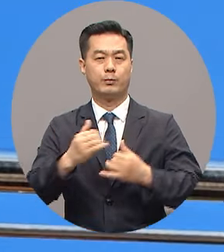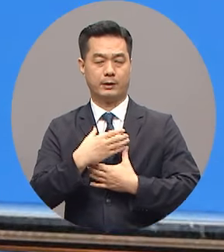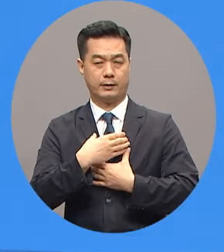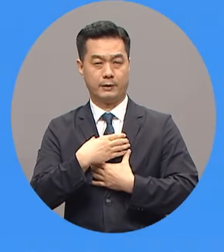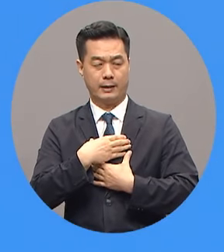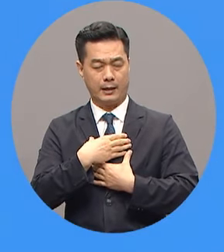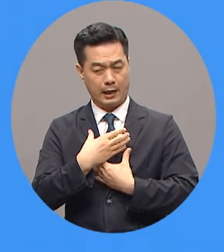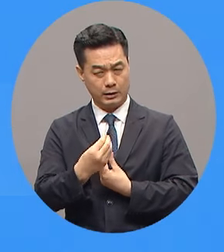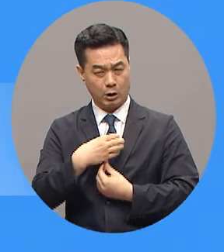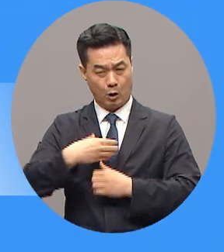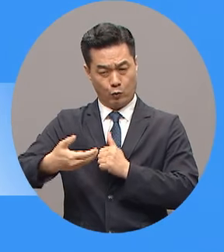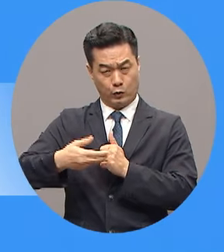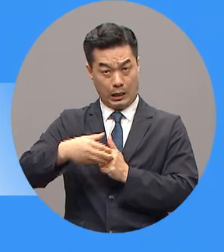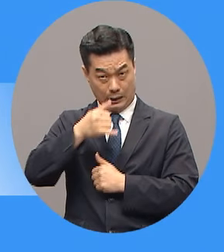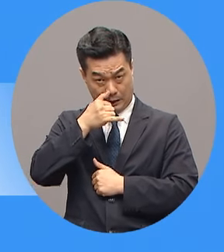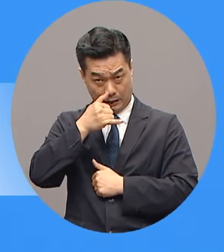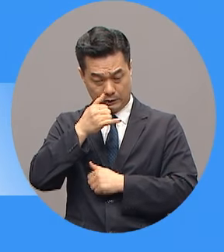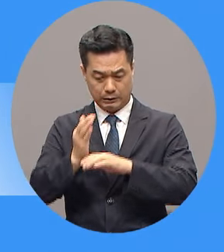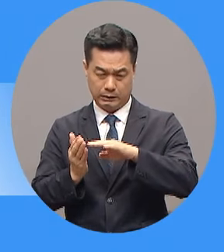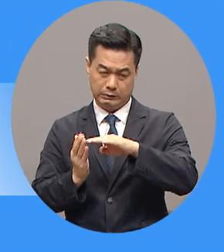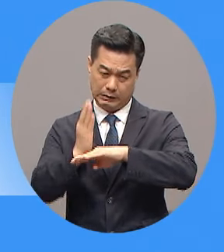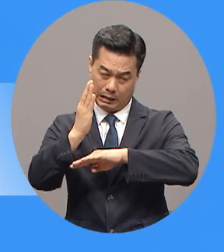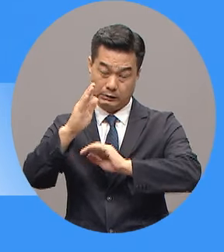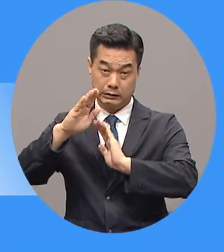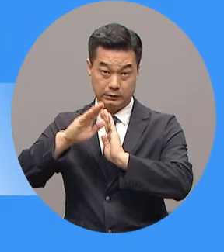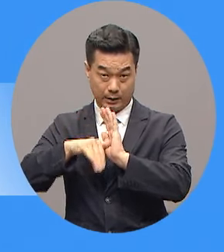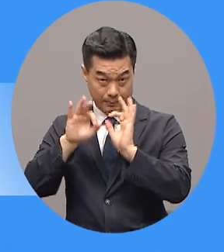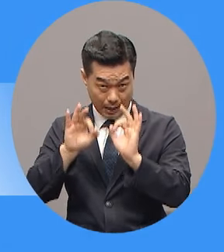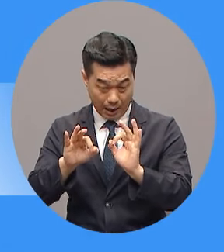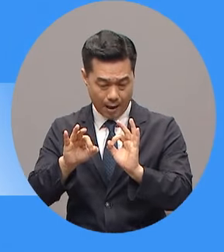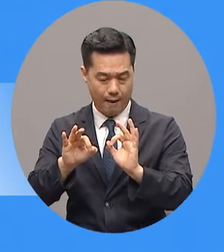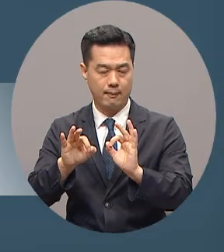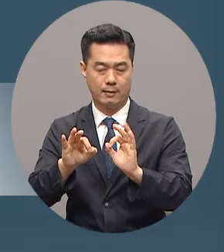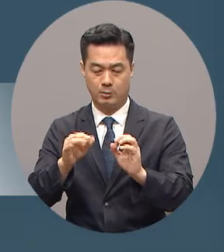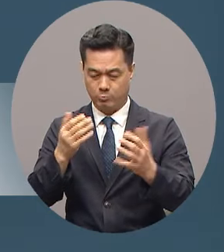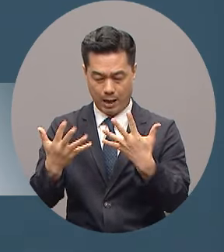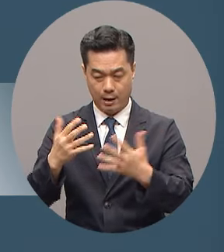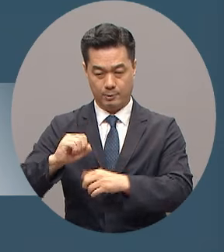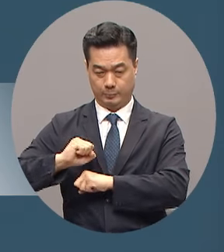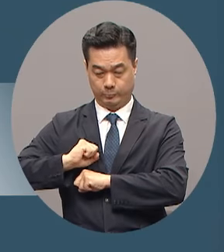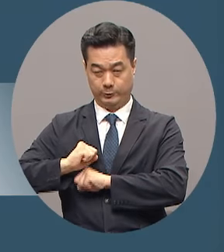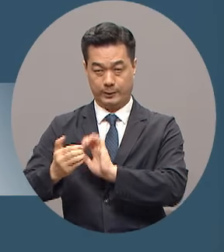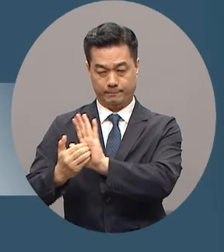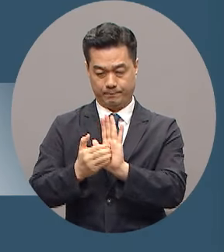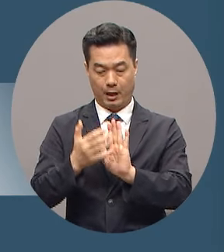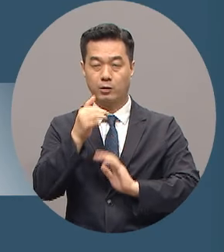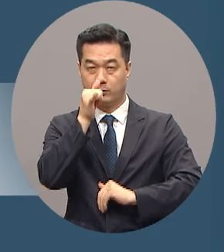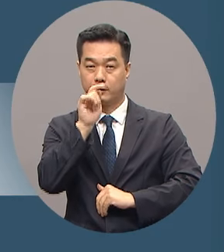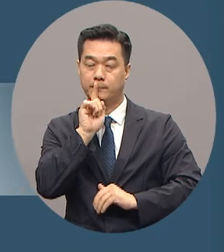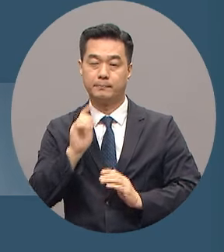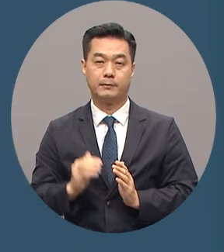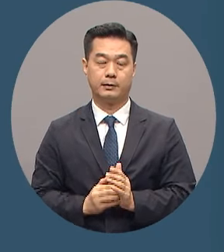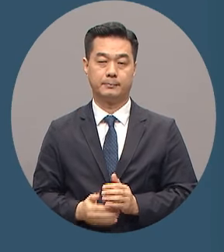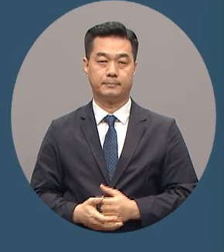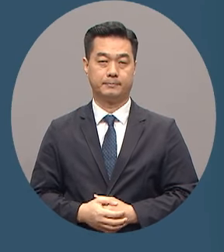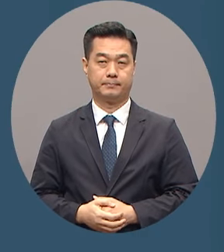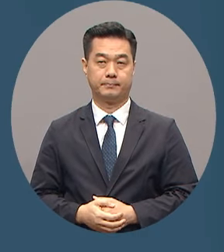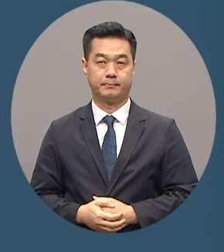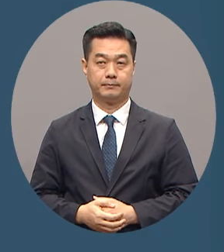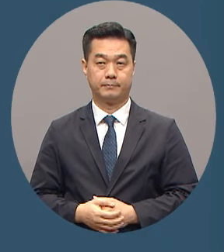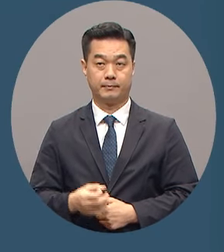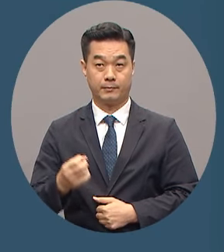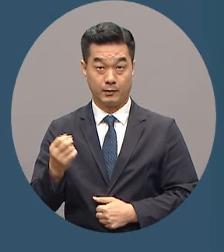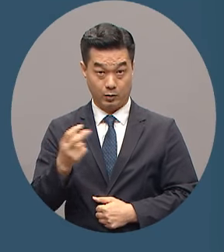위해가 발생하거나 선을 넘었다고 판단될 경우 단호한 군사적 조치를 시행할 것이라고 밝혔습니다 합참은